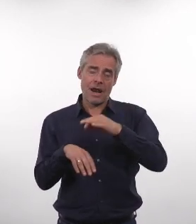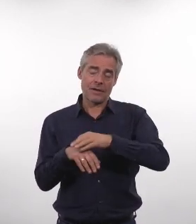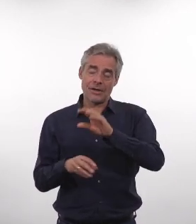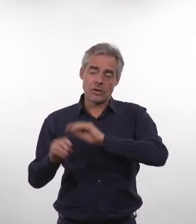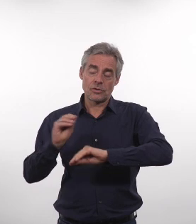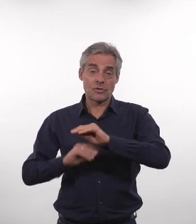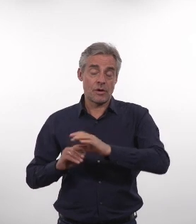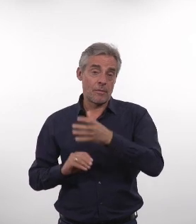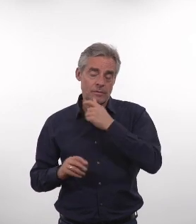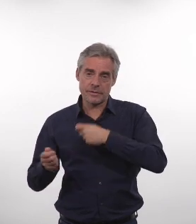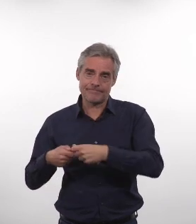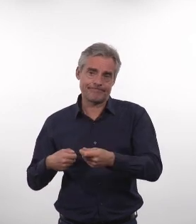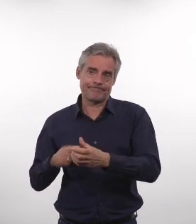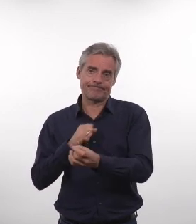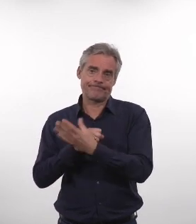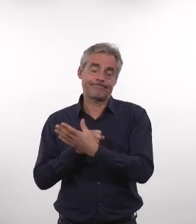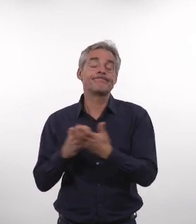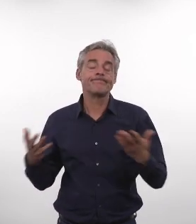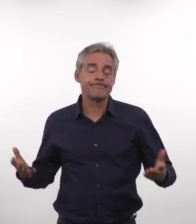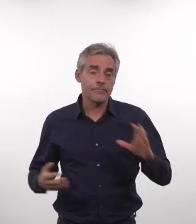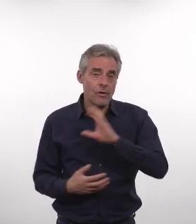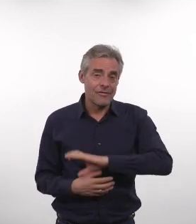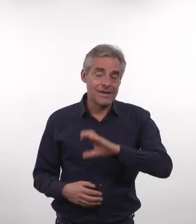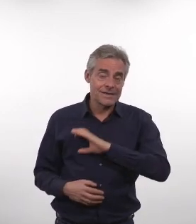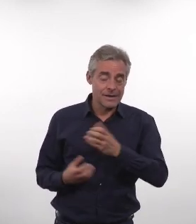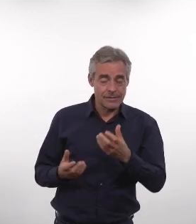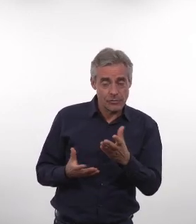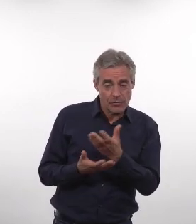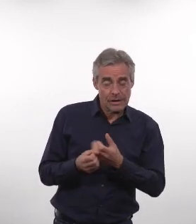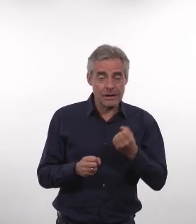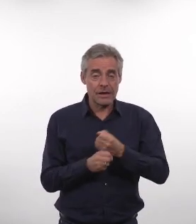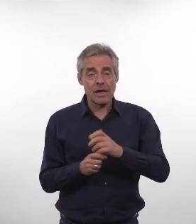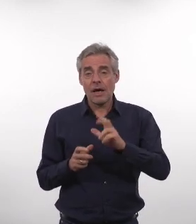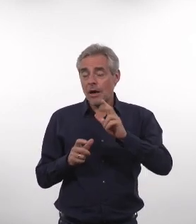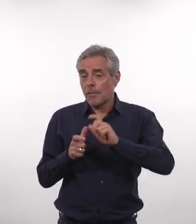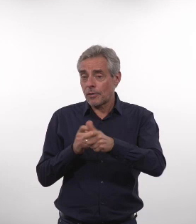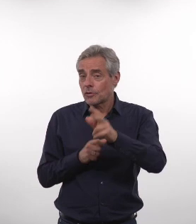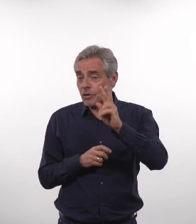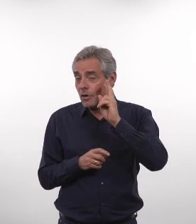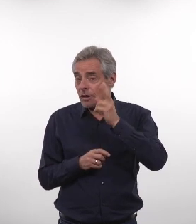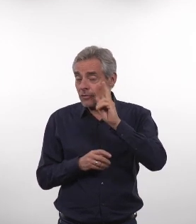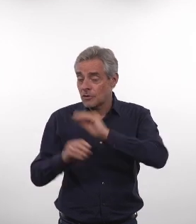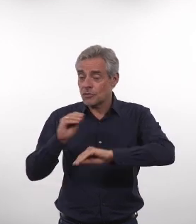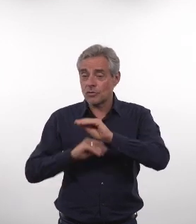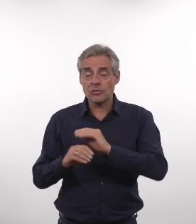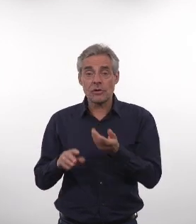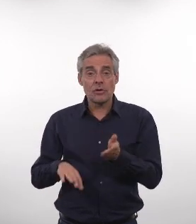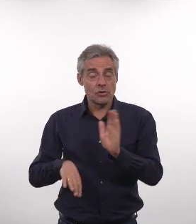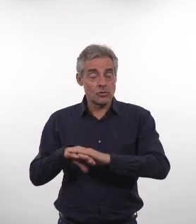pas pu avoir lieu, on va essayer d'initier un protocole d'habituation aux soins sur leur lieu de